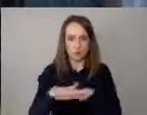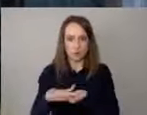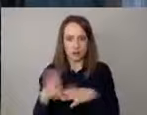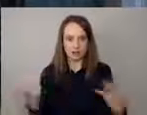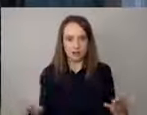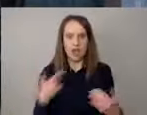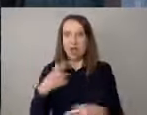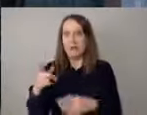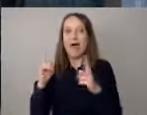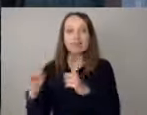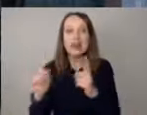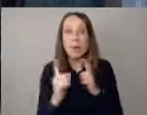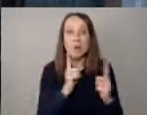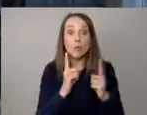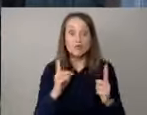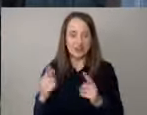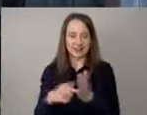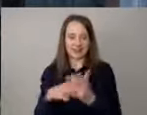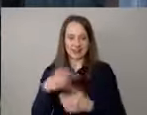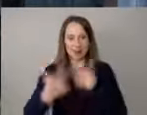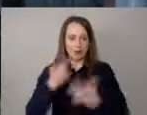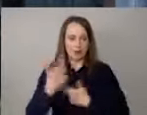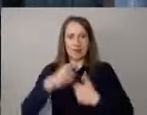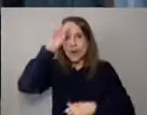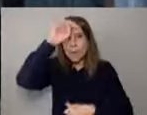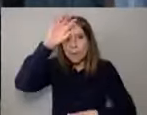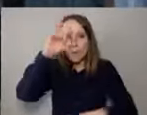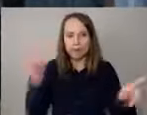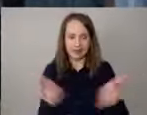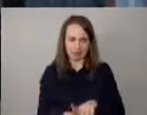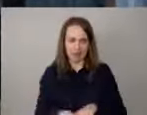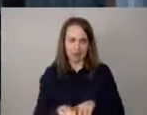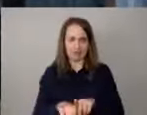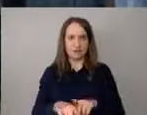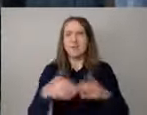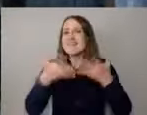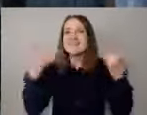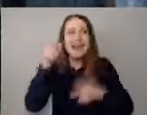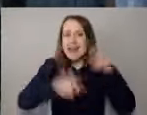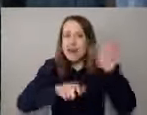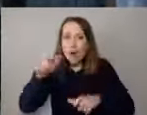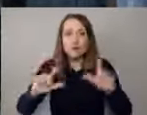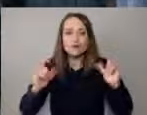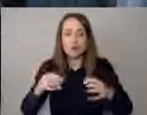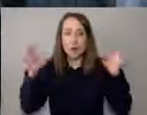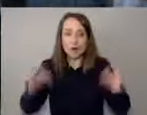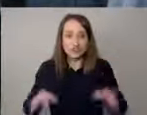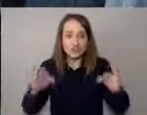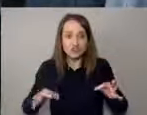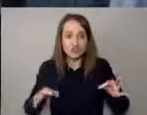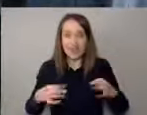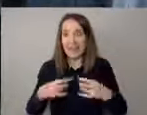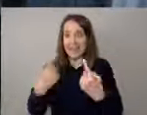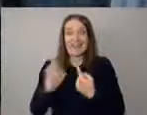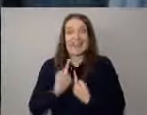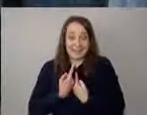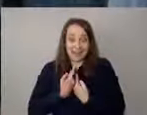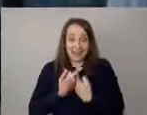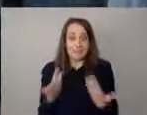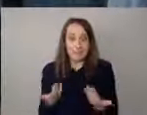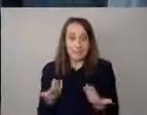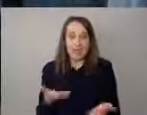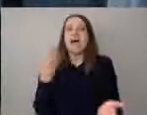nauczycieli, traktuje tak górników, traktuje tak wiele osób, które dzisiaj zostało pozostawionych sobie. I na to mówimy